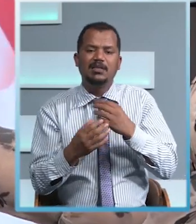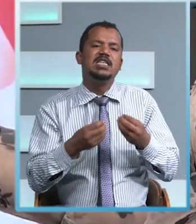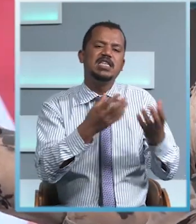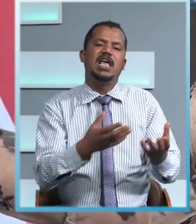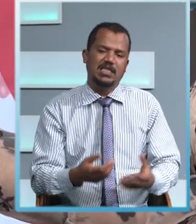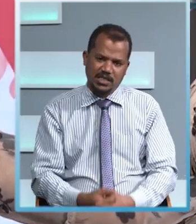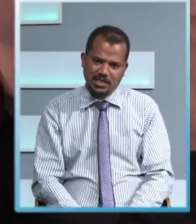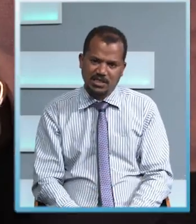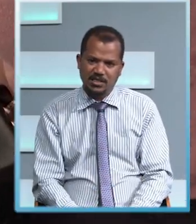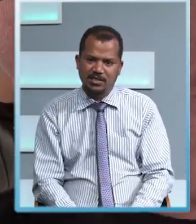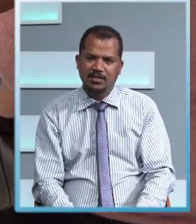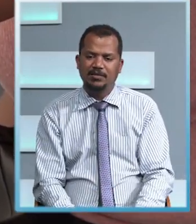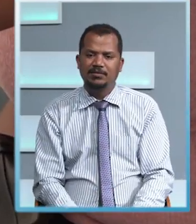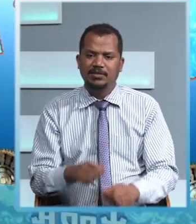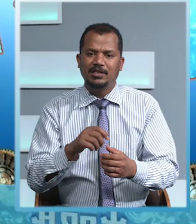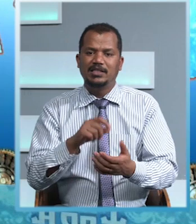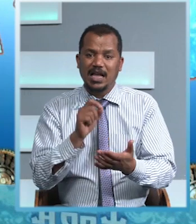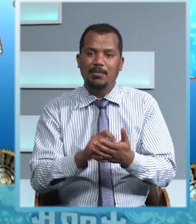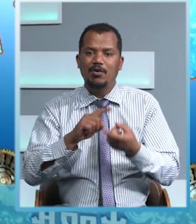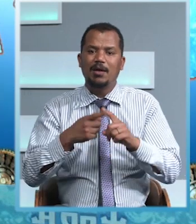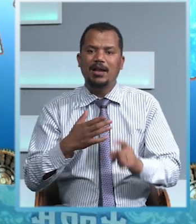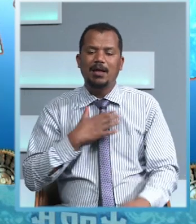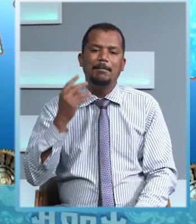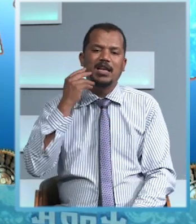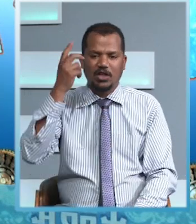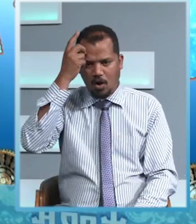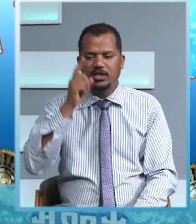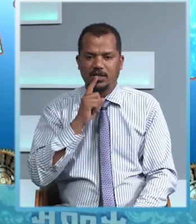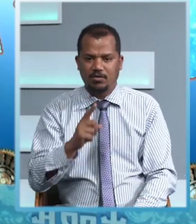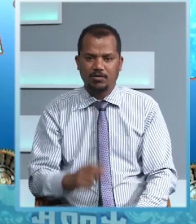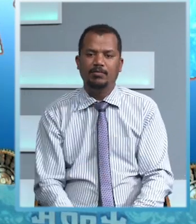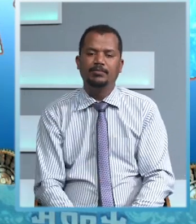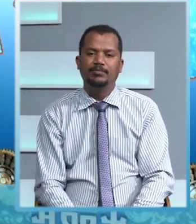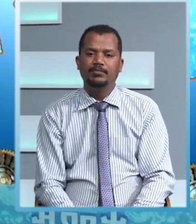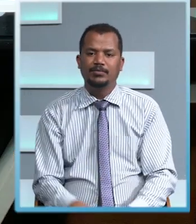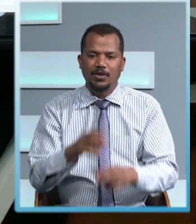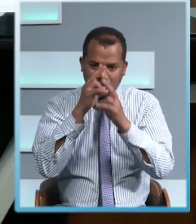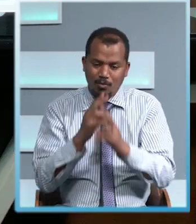ደም መተን ለግስ ነው ማለት ዘገባው የባልደረባችን መልእክታ ዮሐንስ ነው